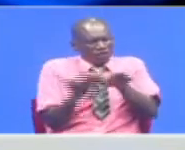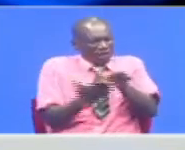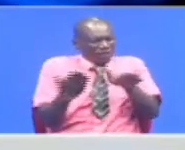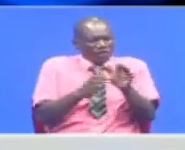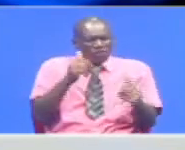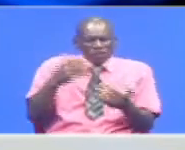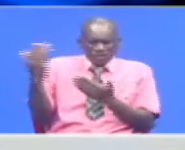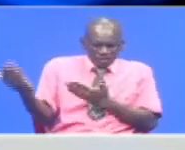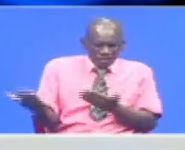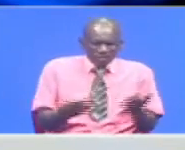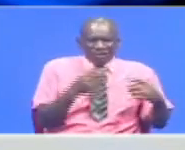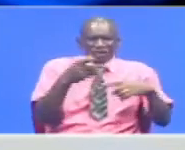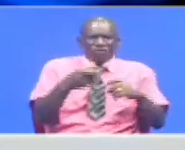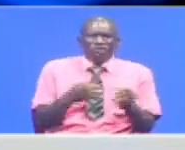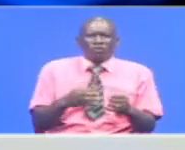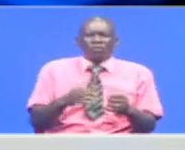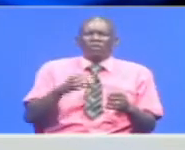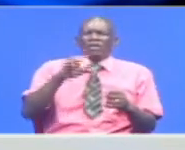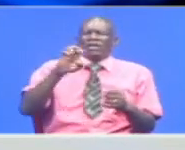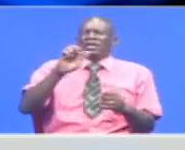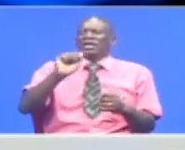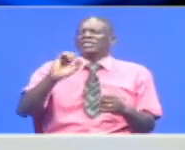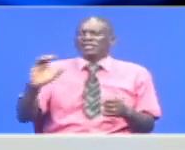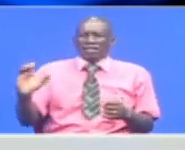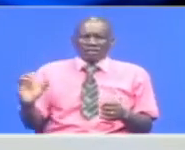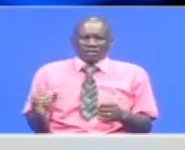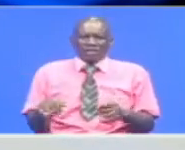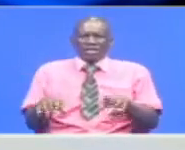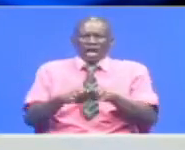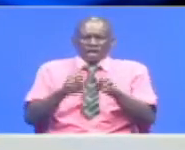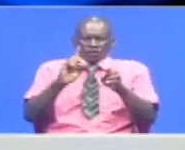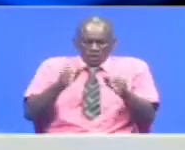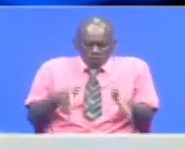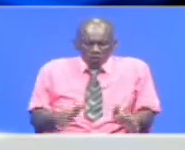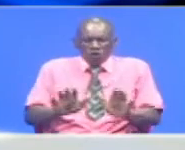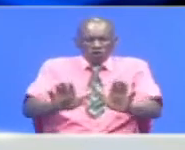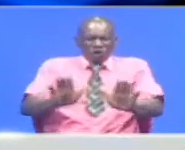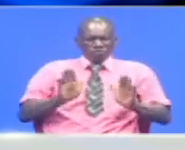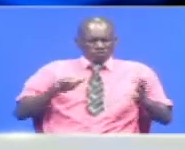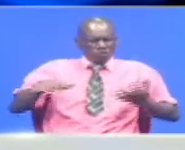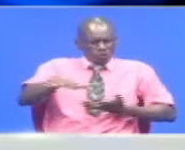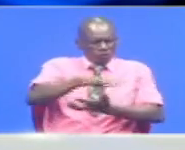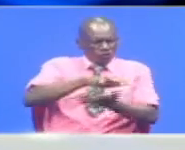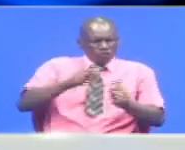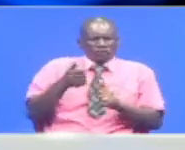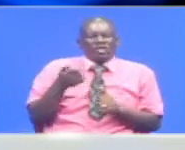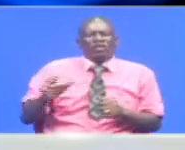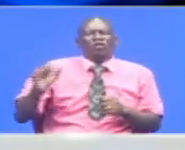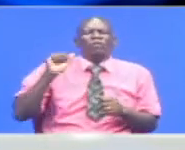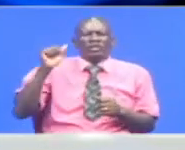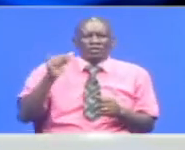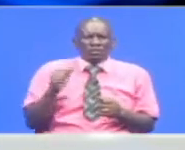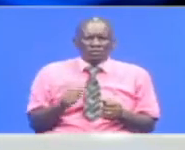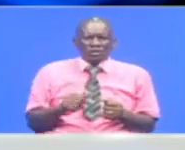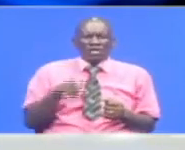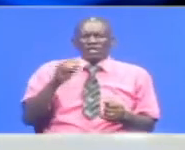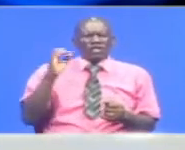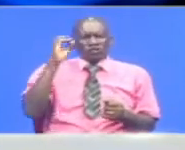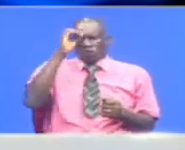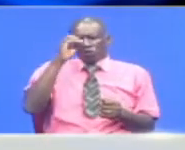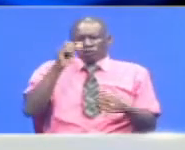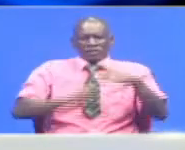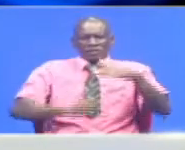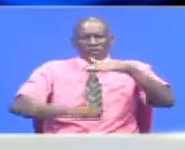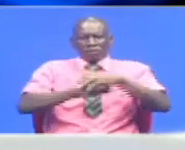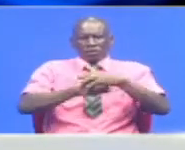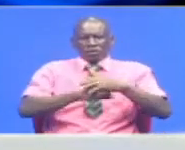alizopokea kutoka kwa tume ya kupambana na ufisadi ESC kama njia ya kujiepusha mitafaruku iliyopo ya kisiasa. Ni maoni yanayoungwa mkono